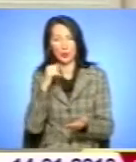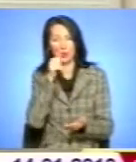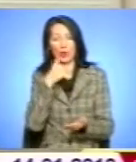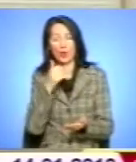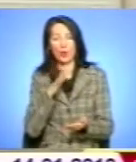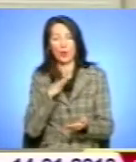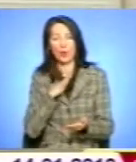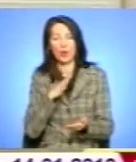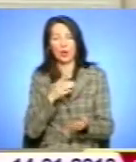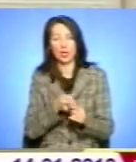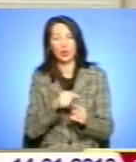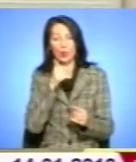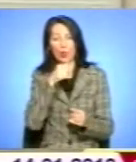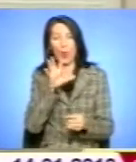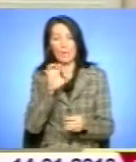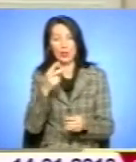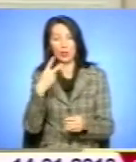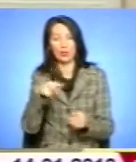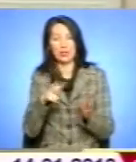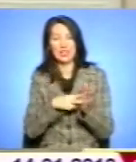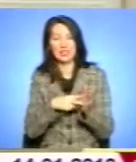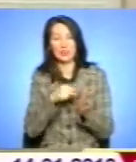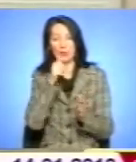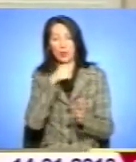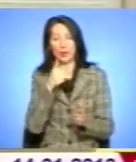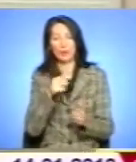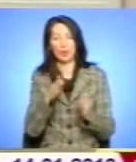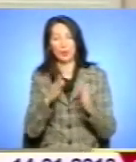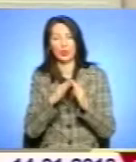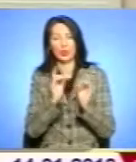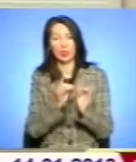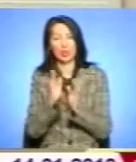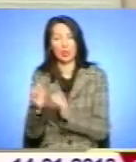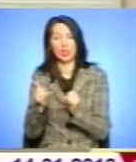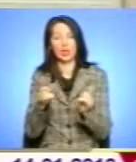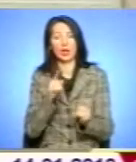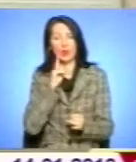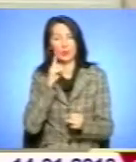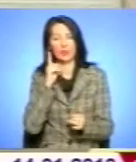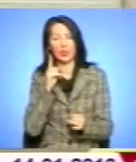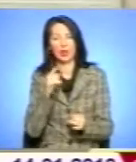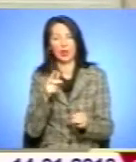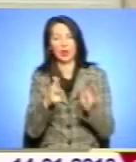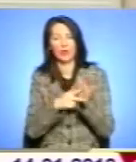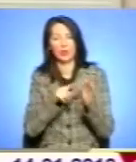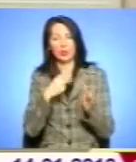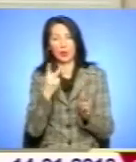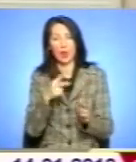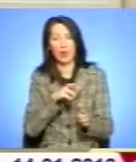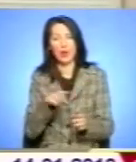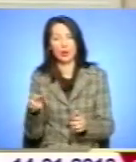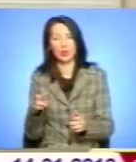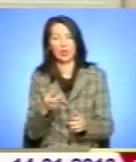12-му року, цього року 527 тисяч. Ну, будинки інтернати для малолітніх, то ми вже сказали, 8,2 мільйони цьогоріч, для